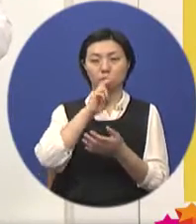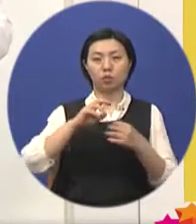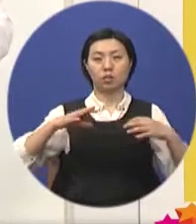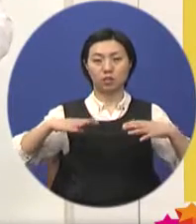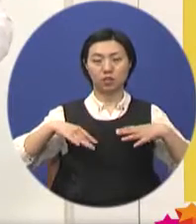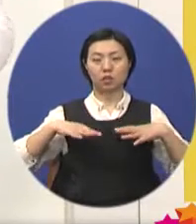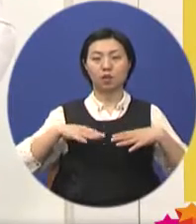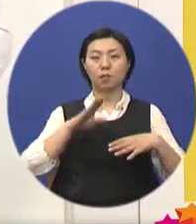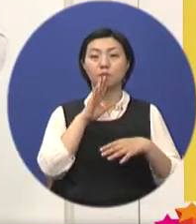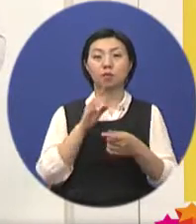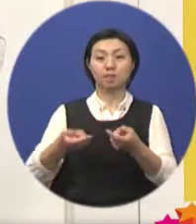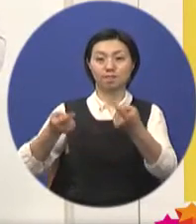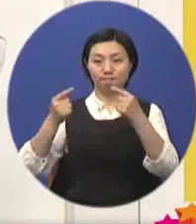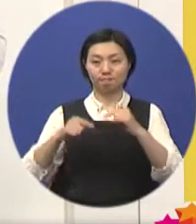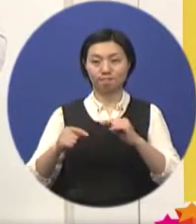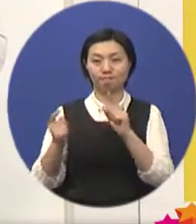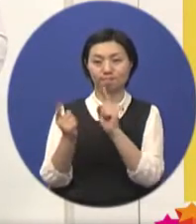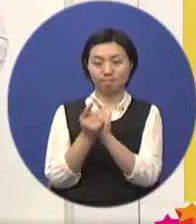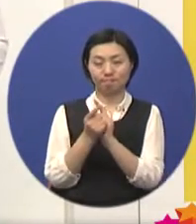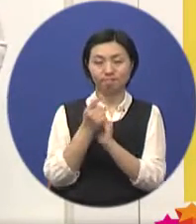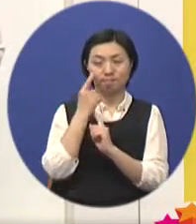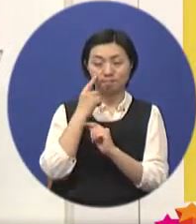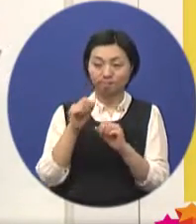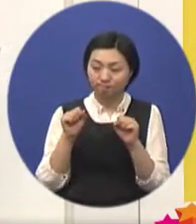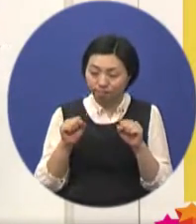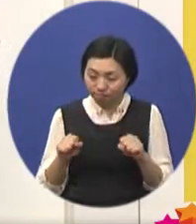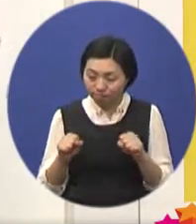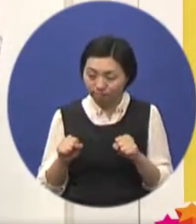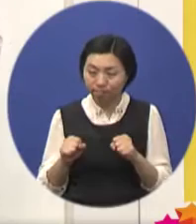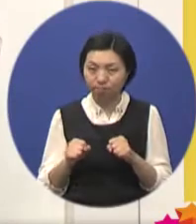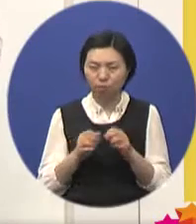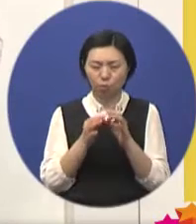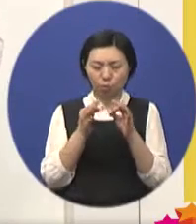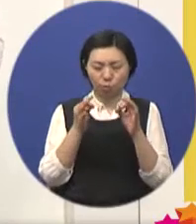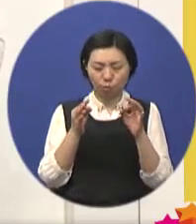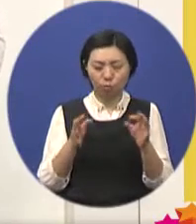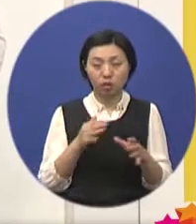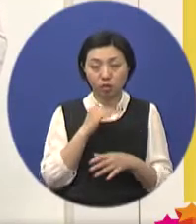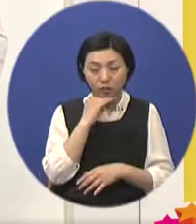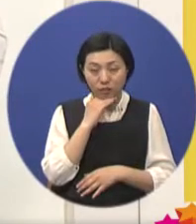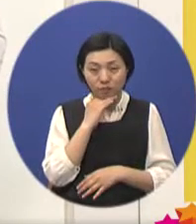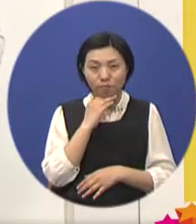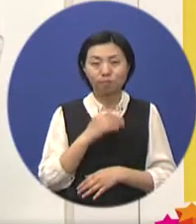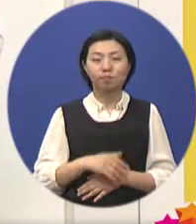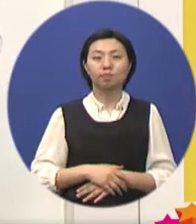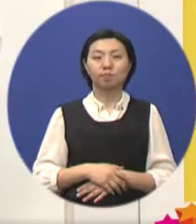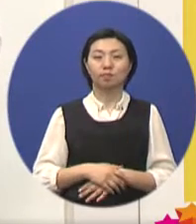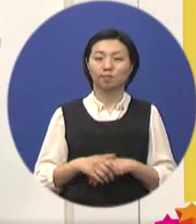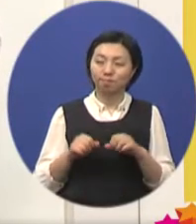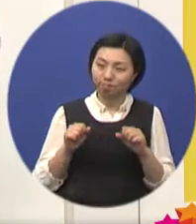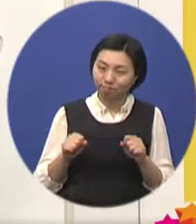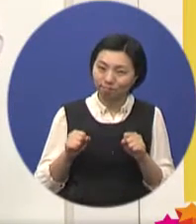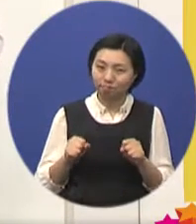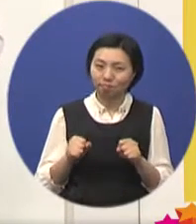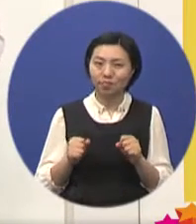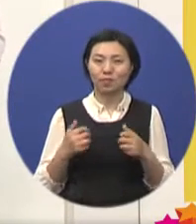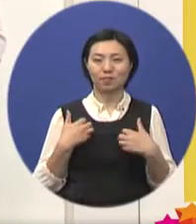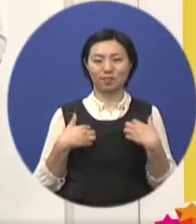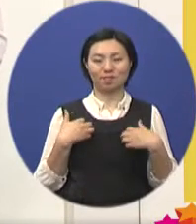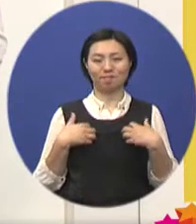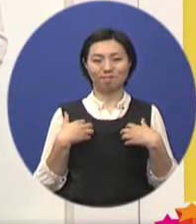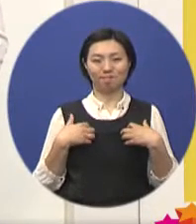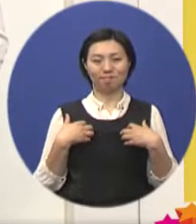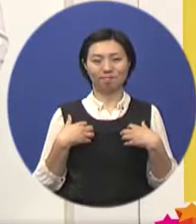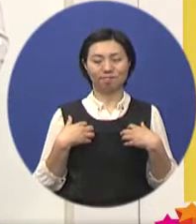네. 측석 참여자 또 만나볼까요? 네, 어서 네, 오세요. 안녕하세요. 오래 기다리셨습니다. 네, 안녕하세요. 반갑습니다. 네,